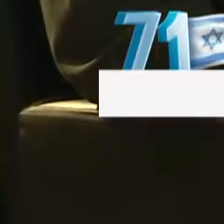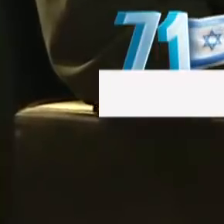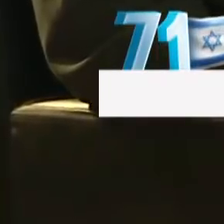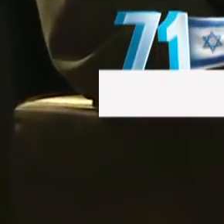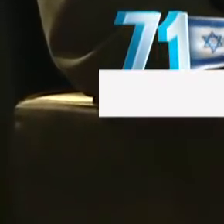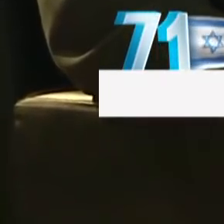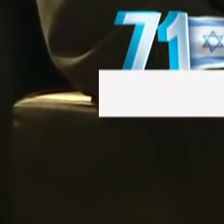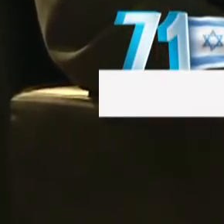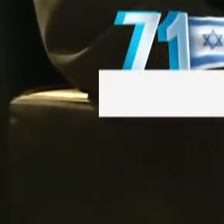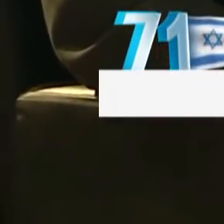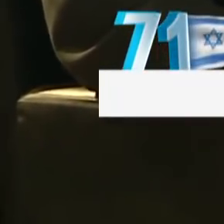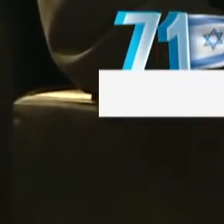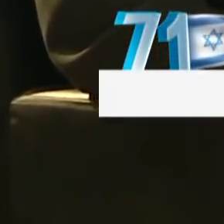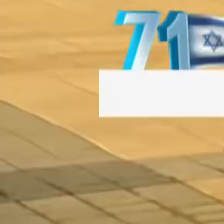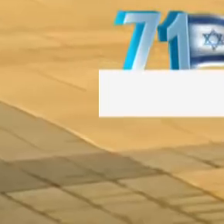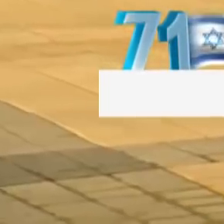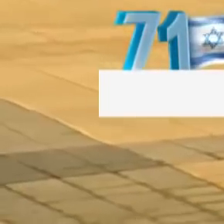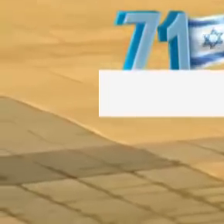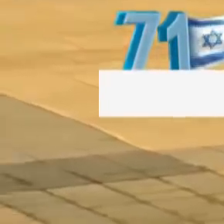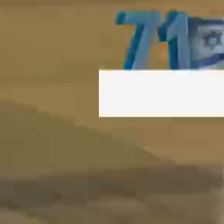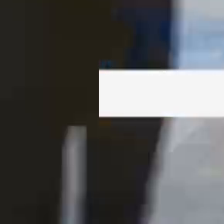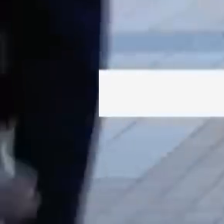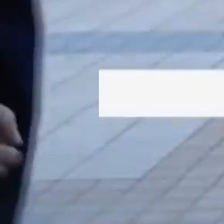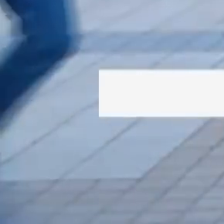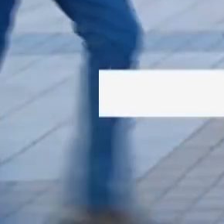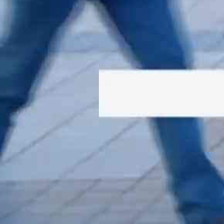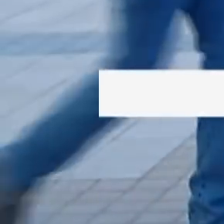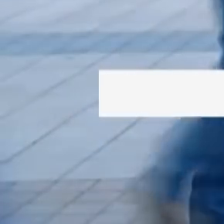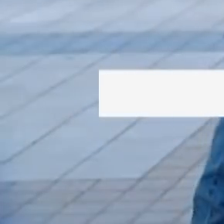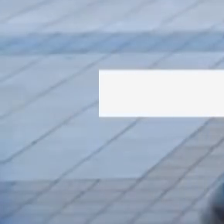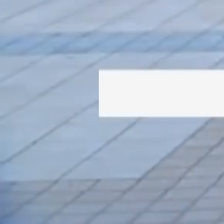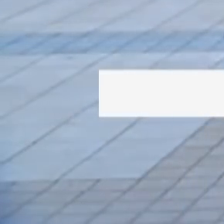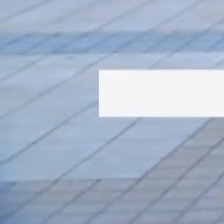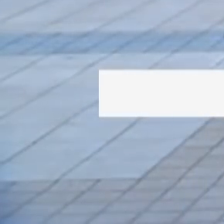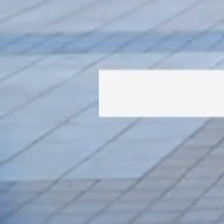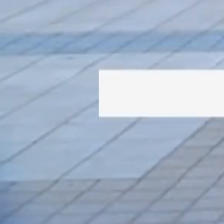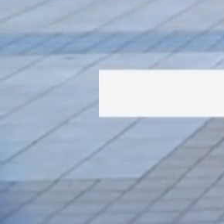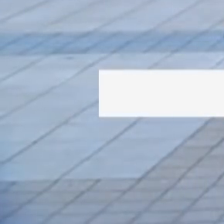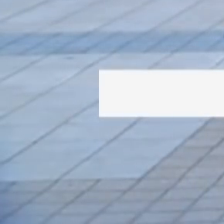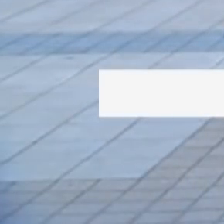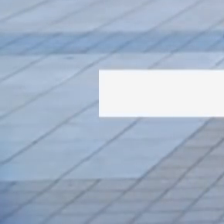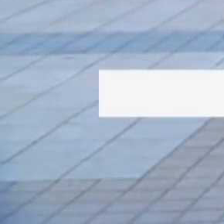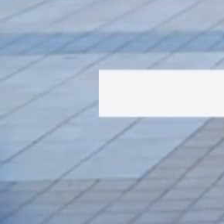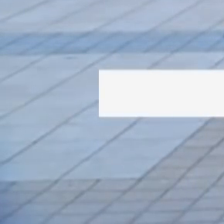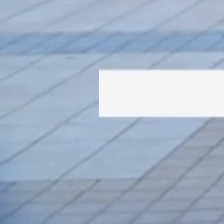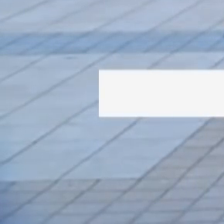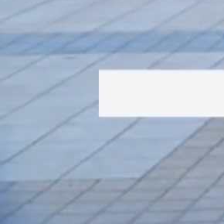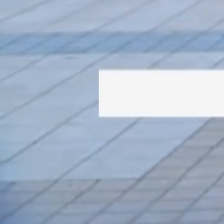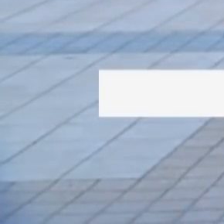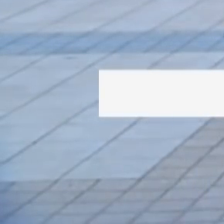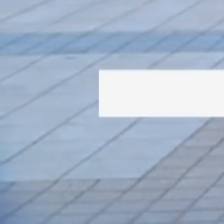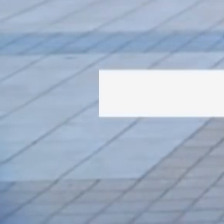טקס שמרגש כשלעצמו. אז אם כן, בעוד זמן קצר, בשעה הקרובה, אנחנו כולנו נעבור